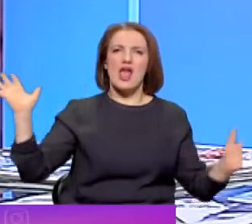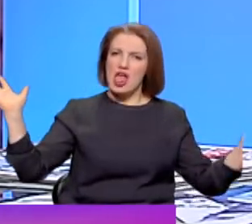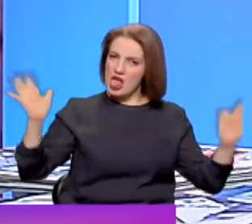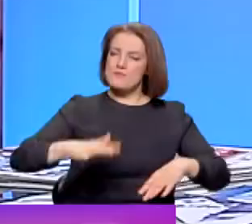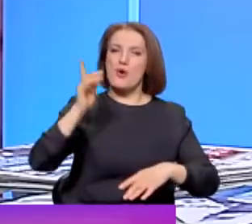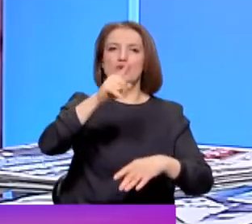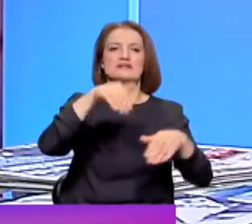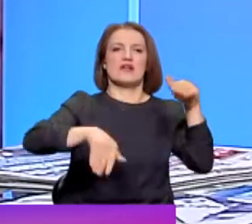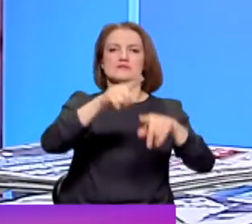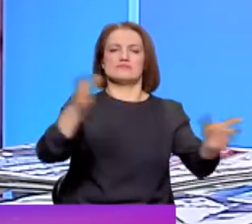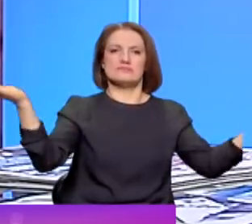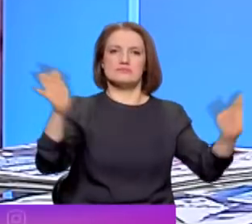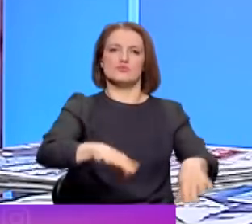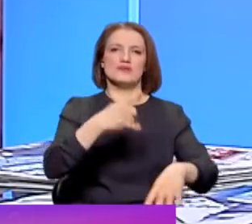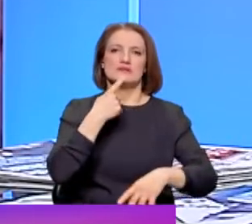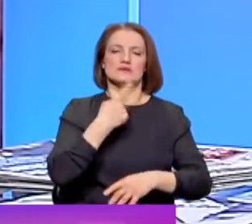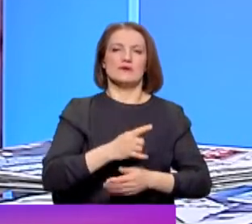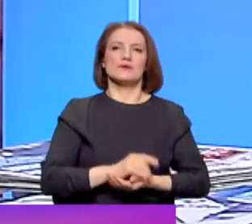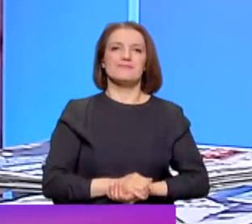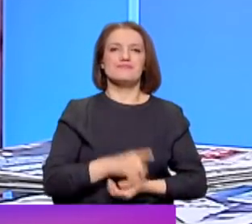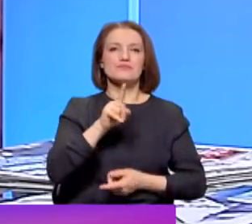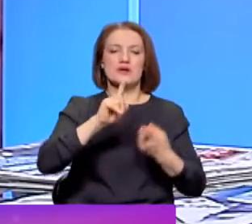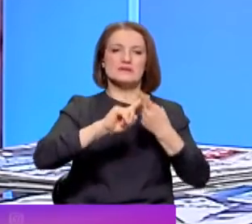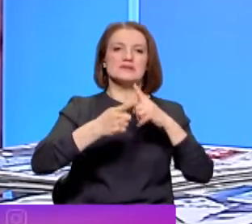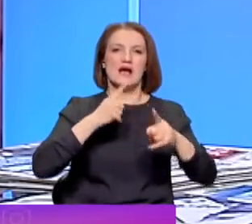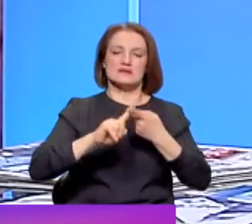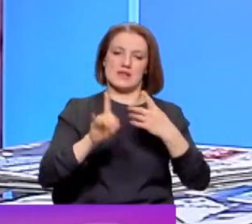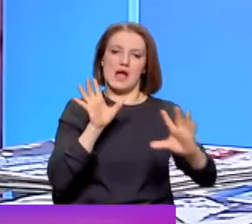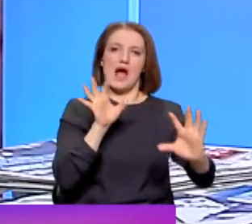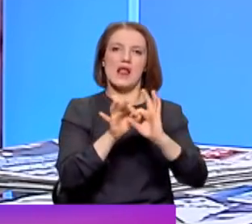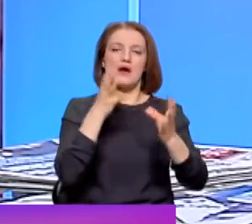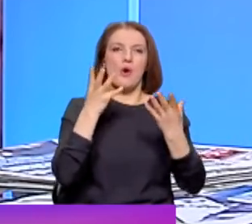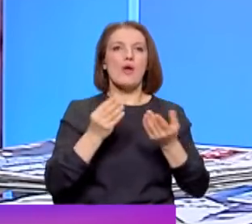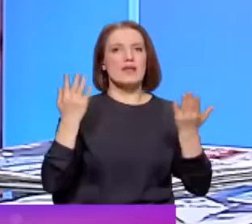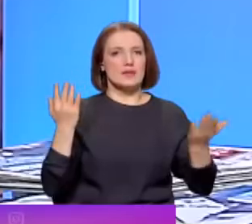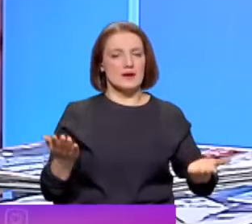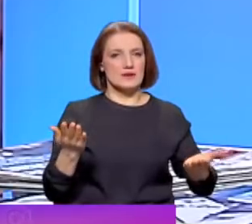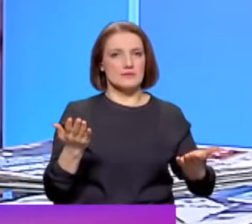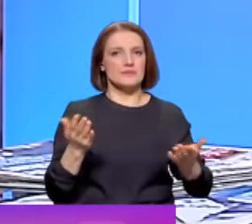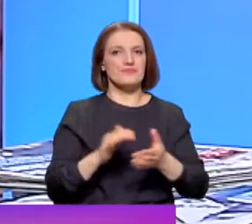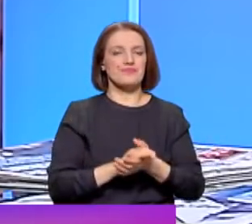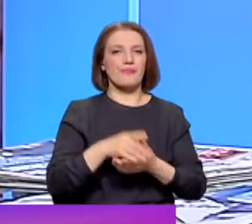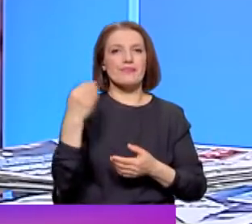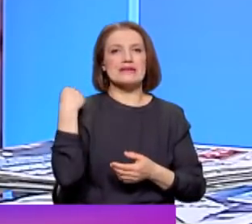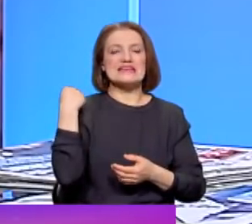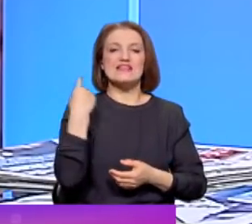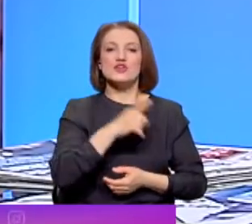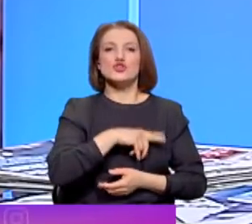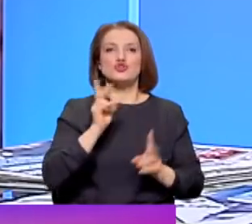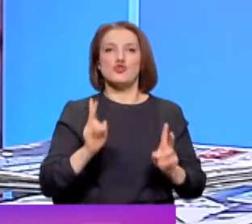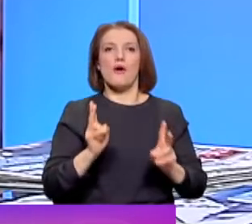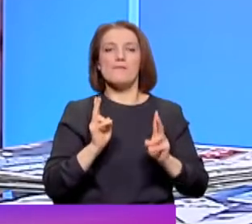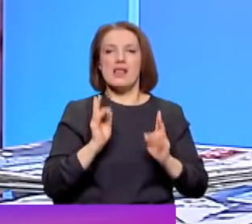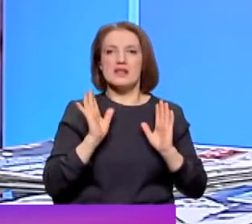Tamda gömülecek siniz yönünde mesajlar veriyor Bunlar siyasetle ilgili olanlar bir de en yeni normal